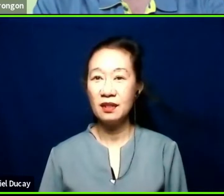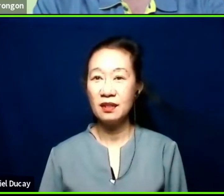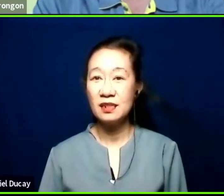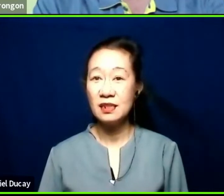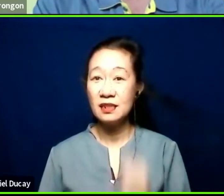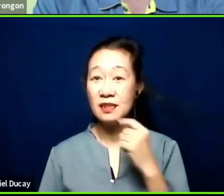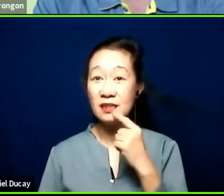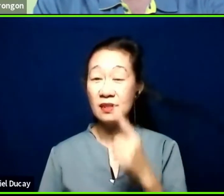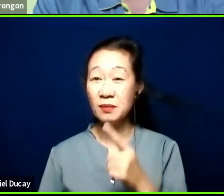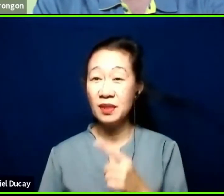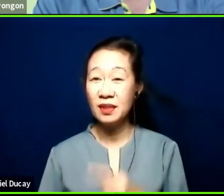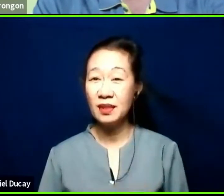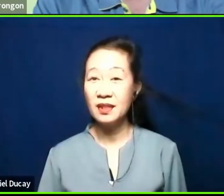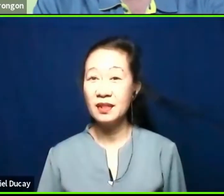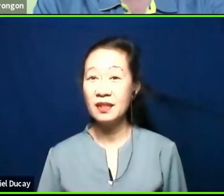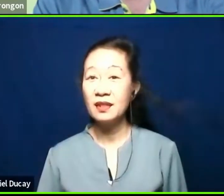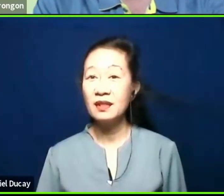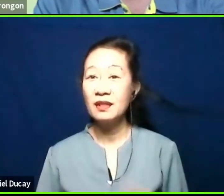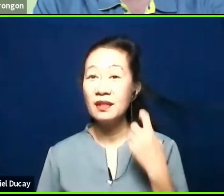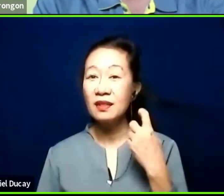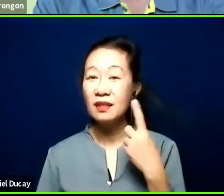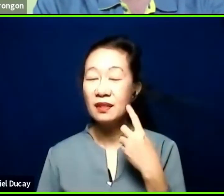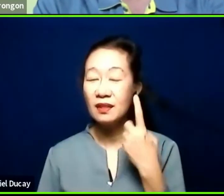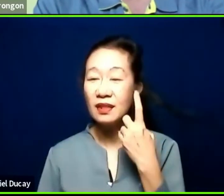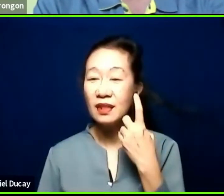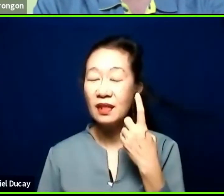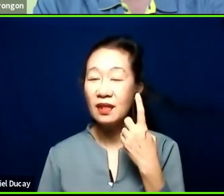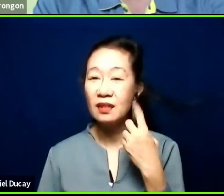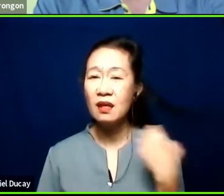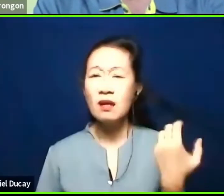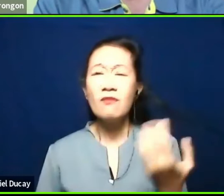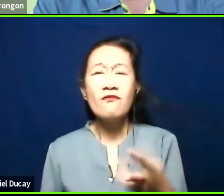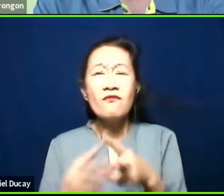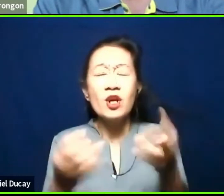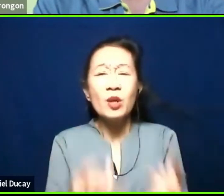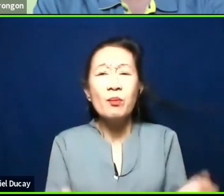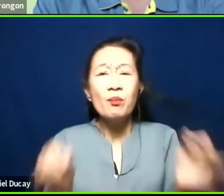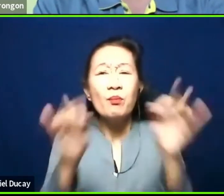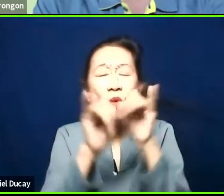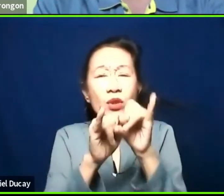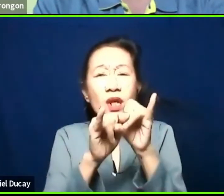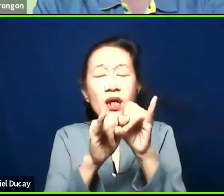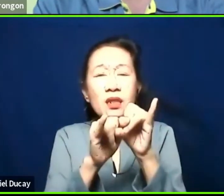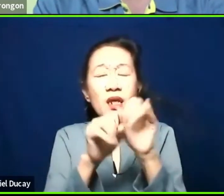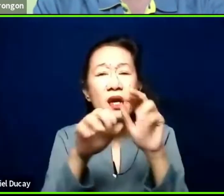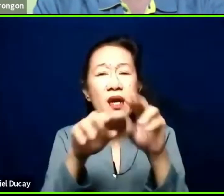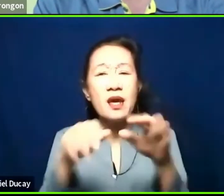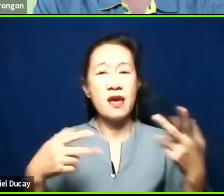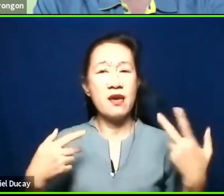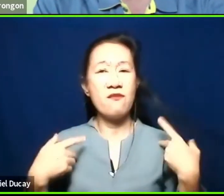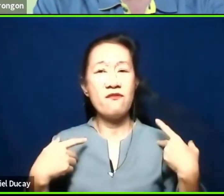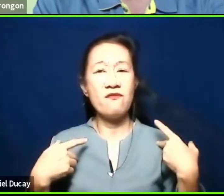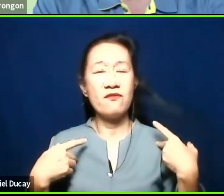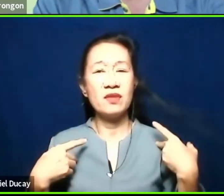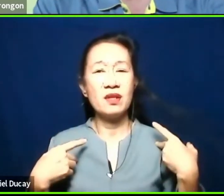na, no, kanina ng ating Executive Director na napakahalaga na magkaroon ng